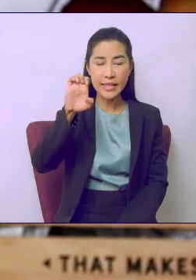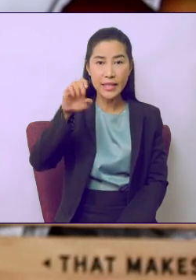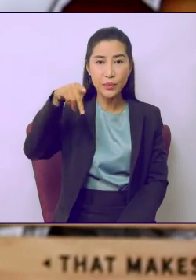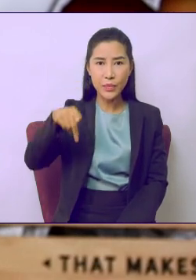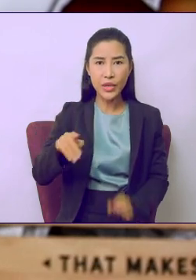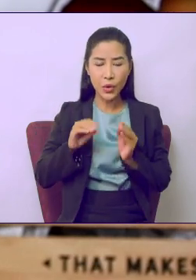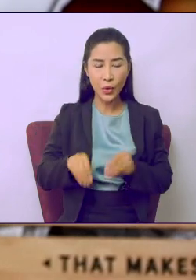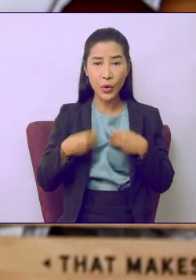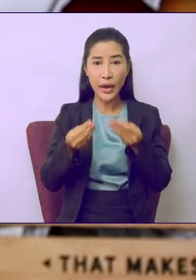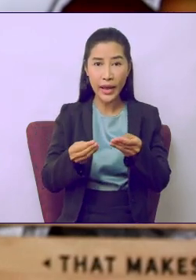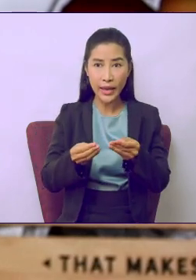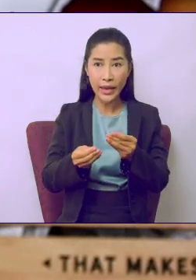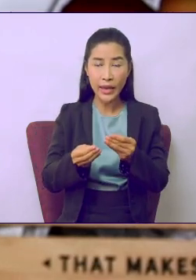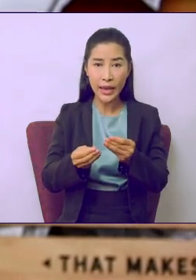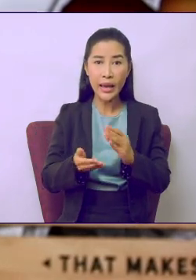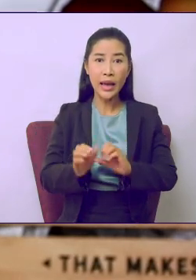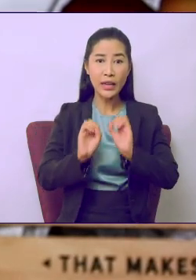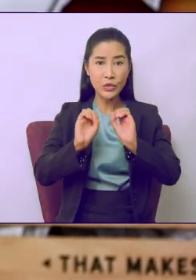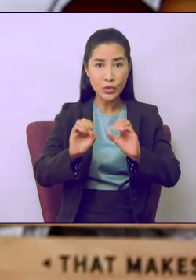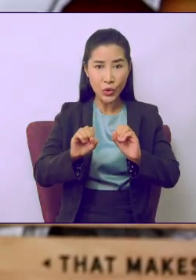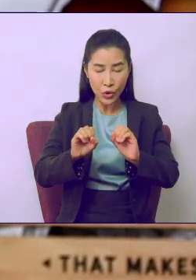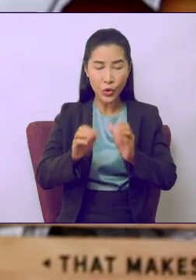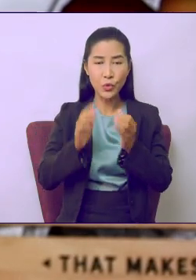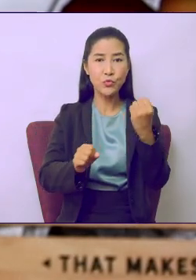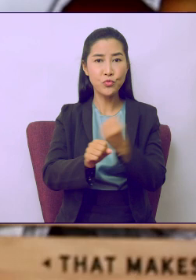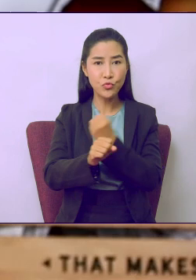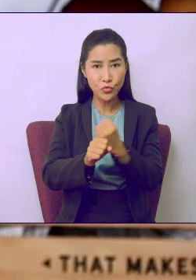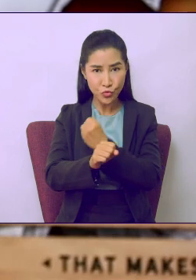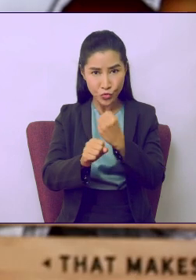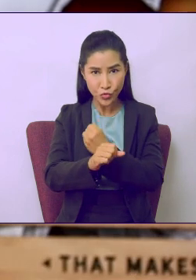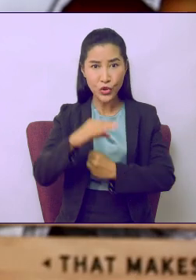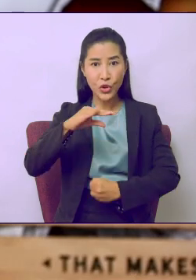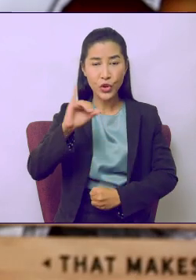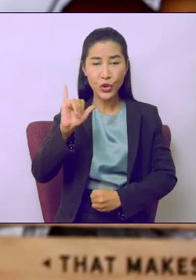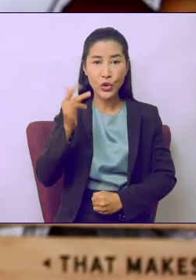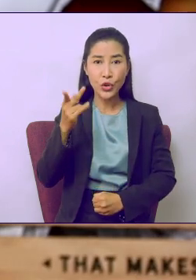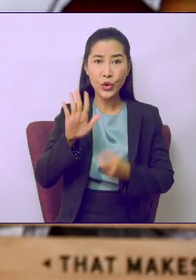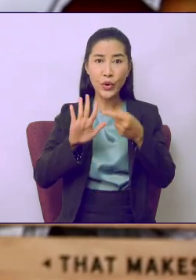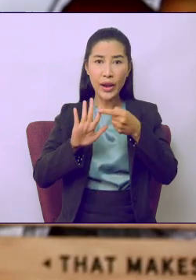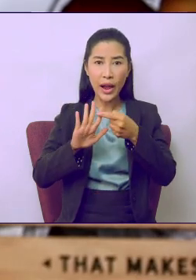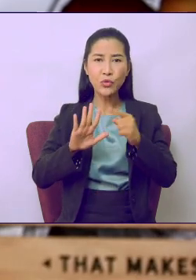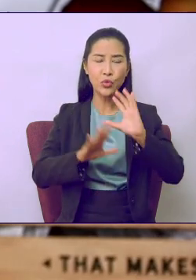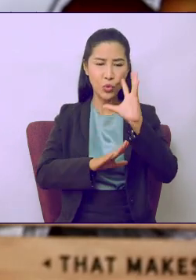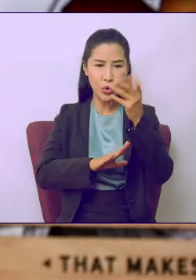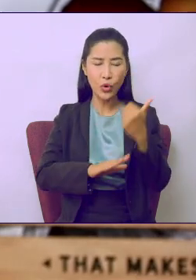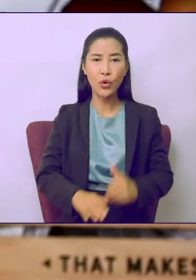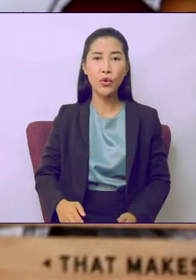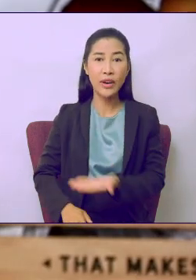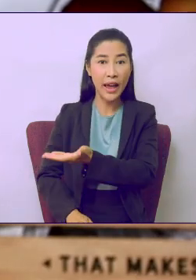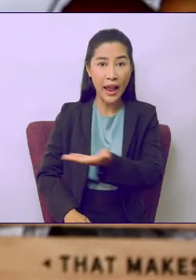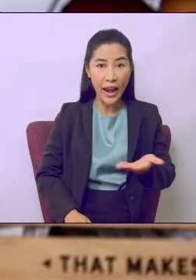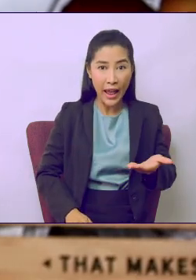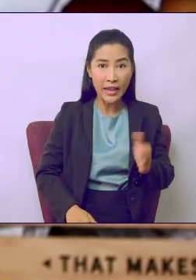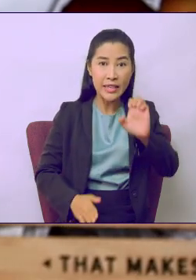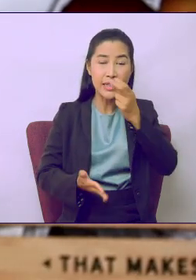นะครับกับอ่าผู้ฝึกโยคะทั่วโลกได้นะครับอ่าด้านล่างนะครับเป็นอีเมลของผมเนาะนะครับก็